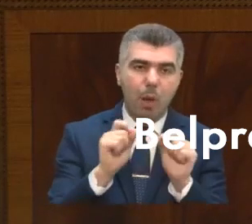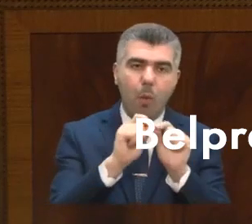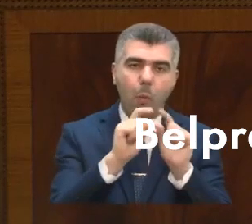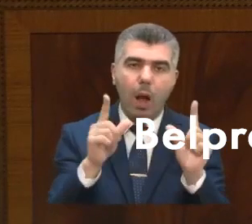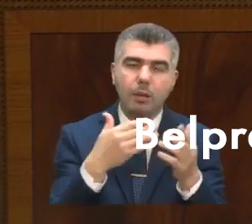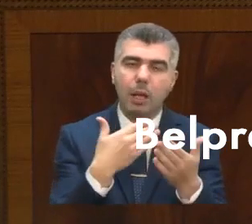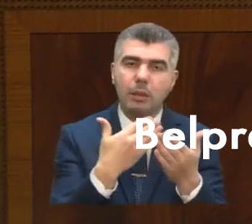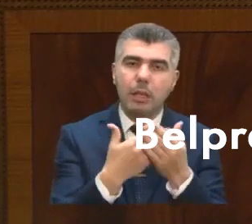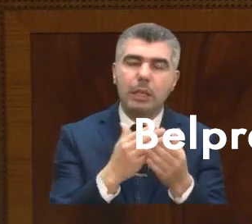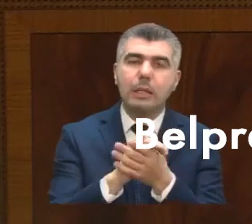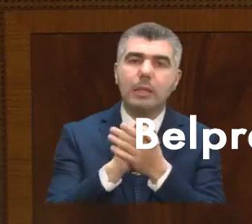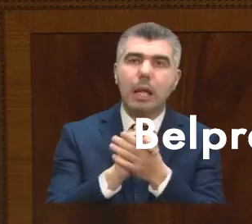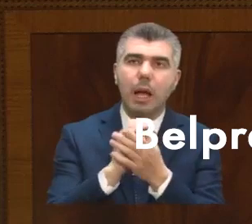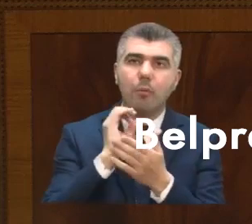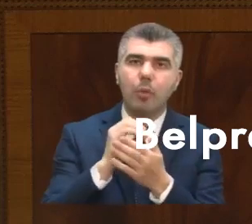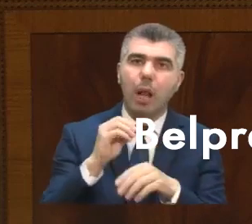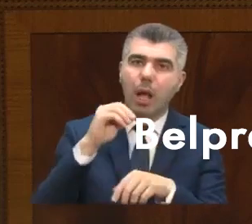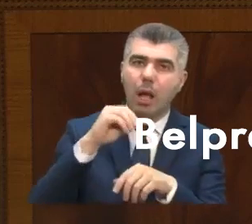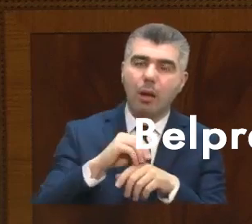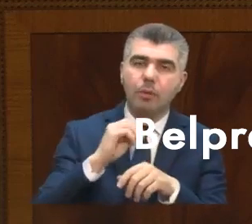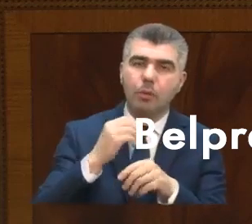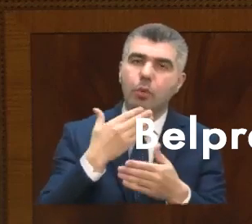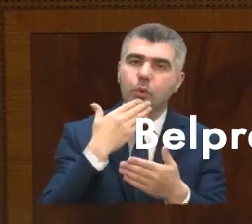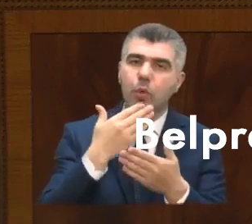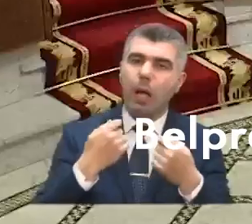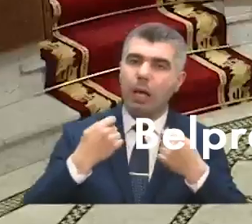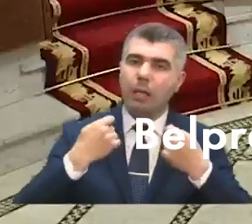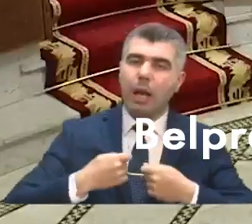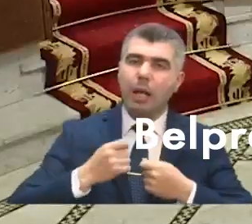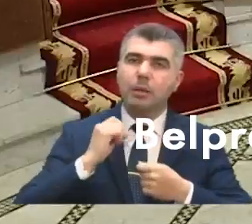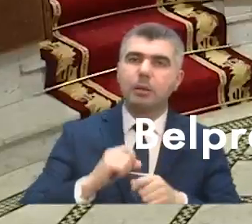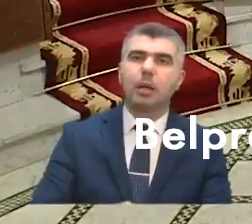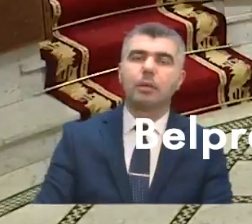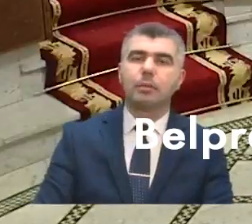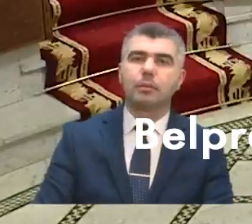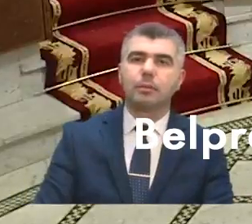تضامنية أخرى. سيد الرئيس، شكرا، انتهى التوقيت.